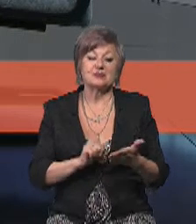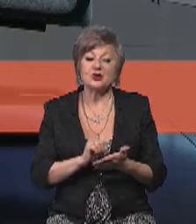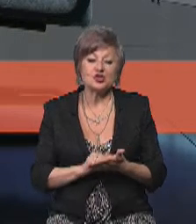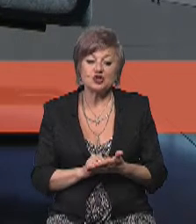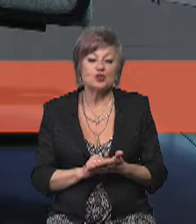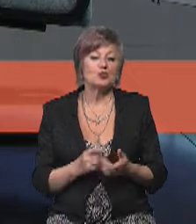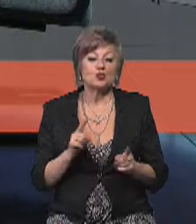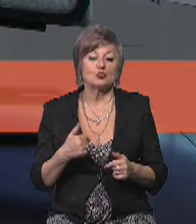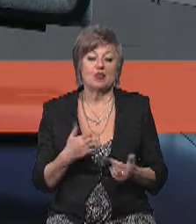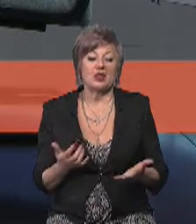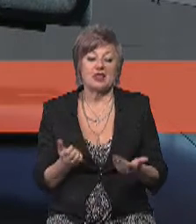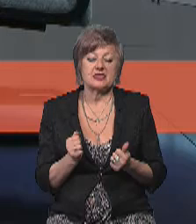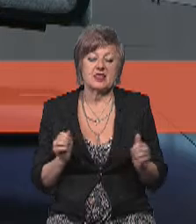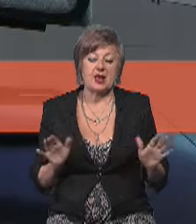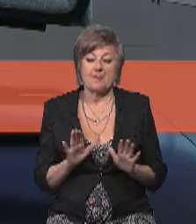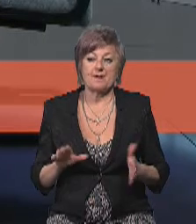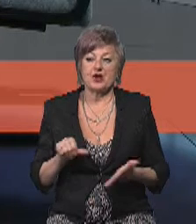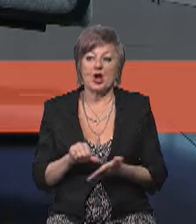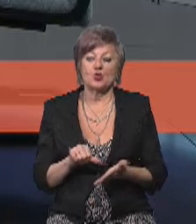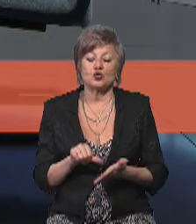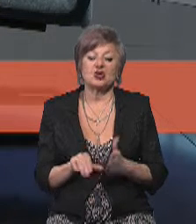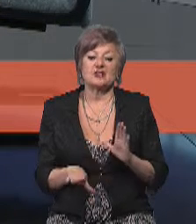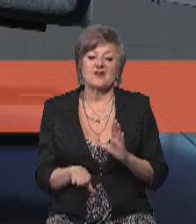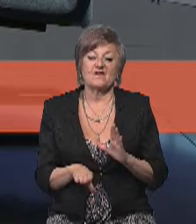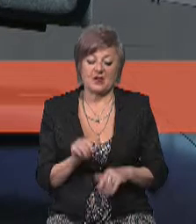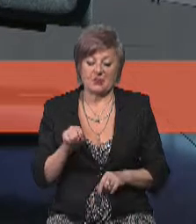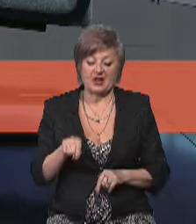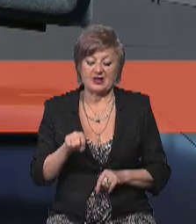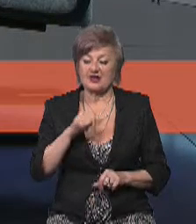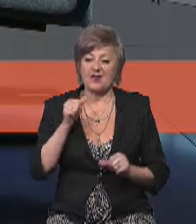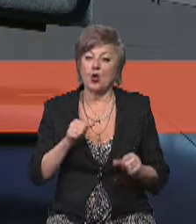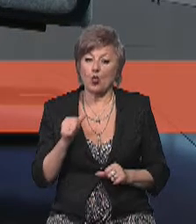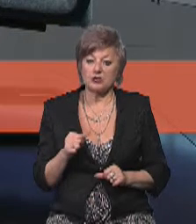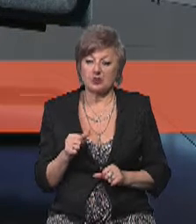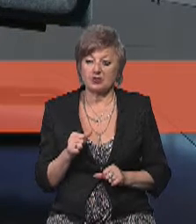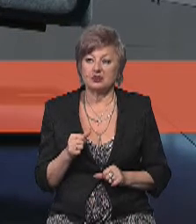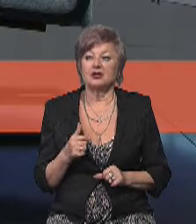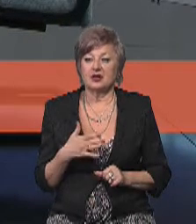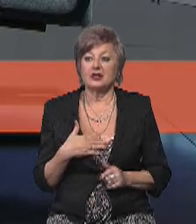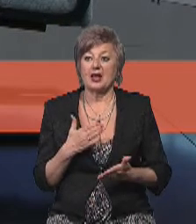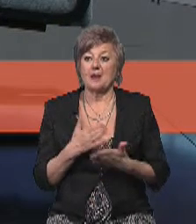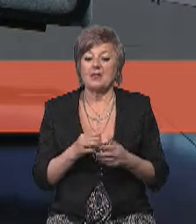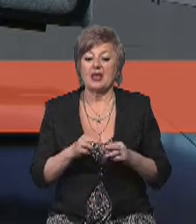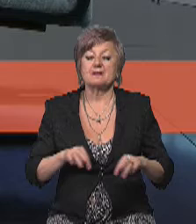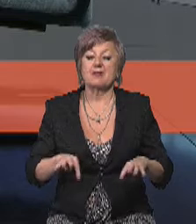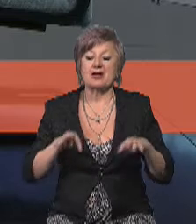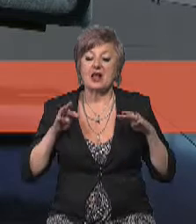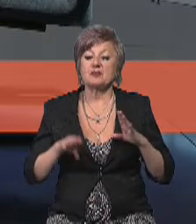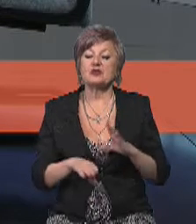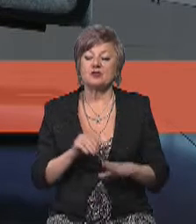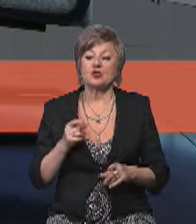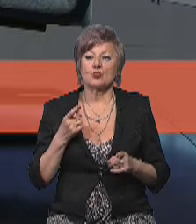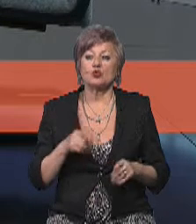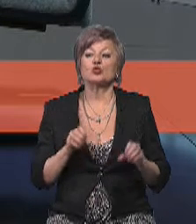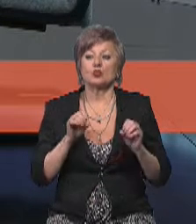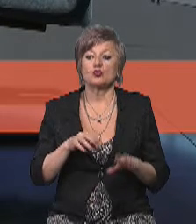брав участь в виборах цього року. Я маю на увазі парламентських виборах, тому що я